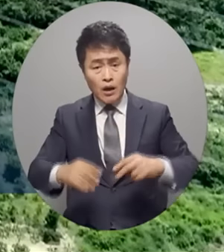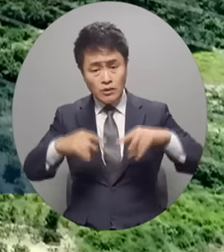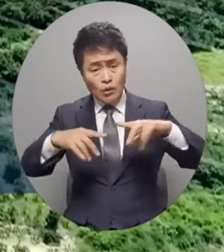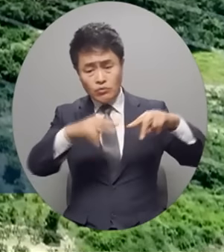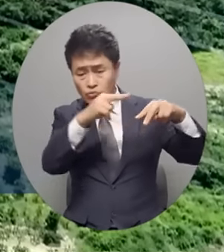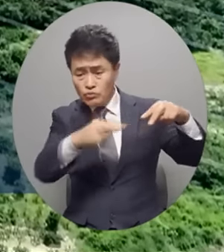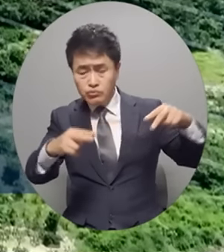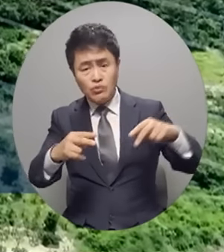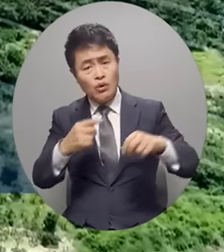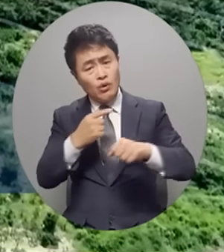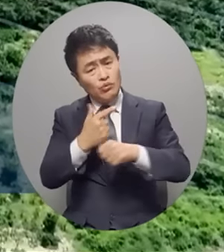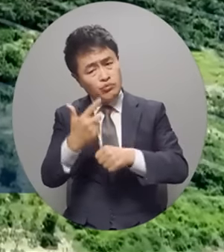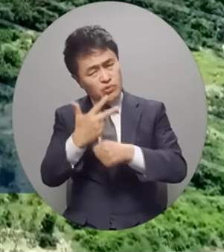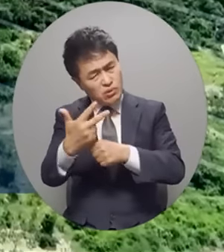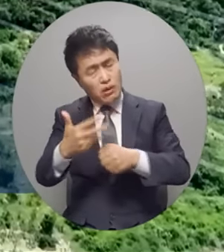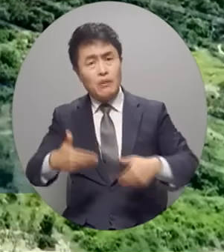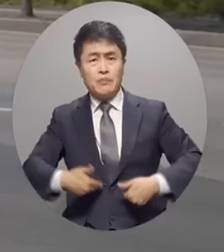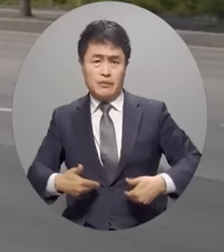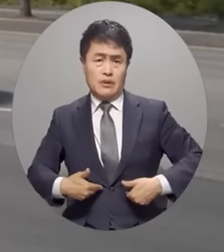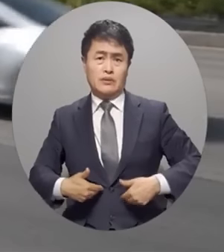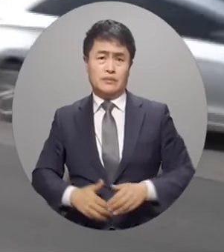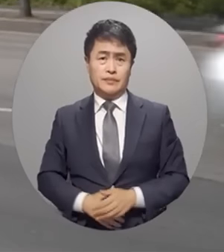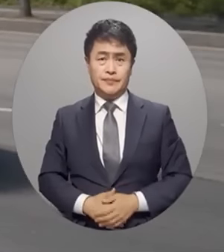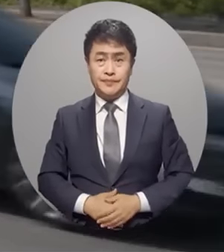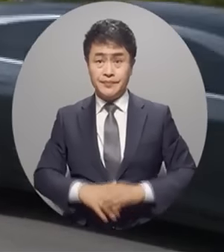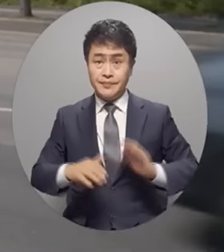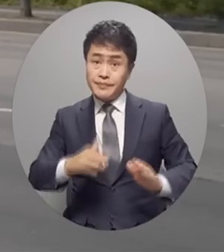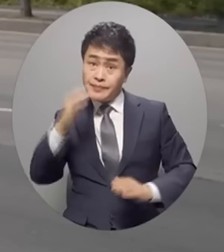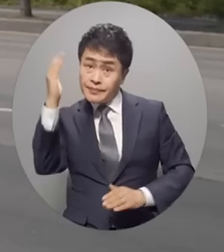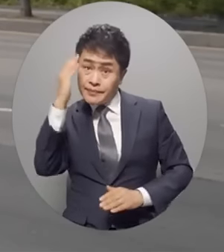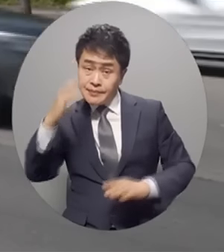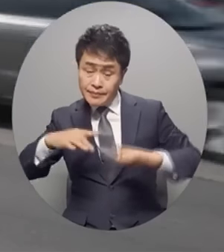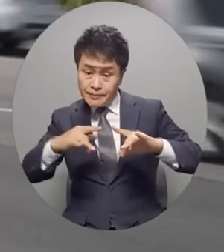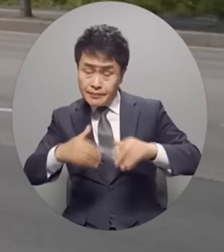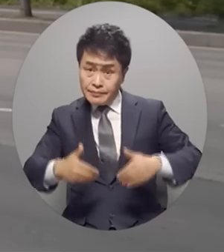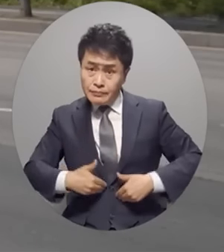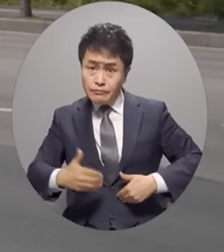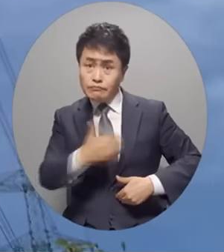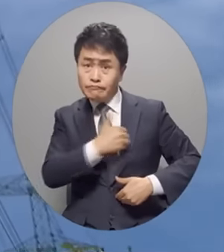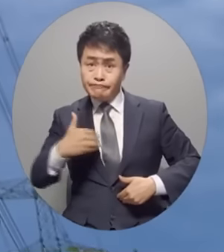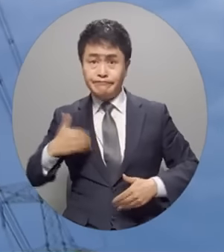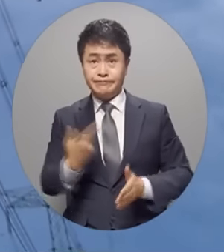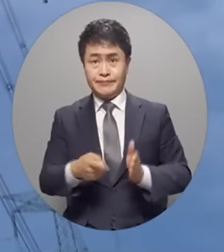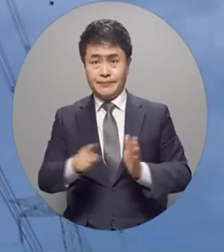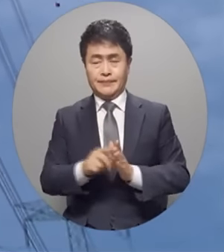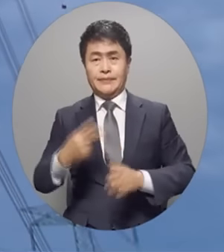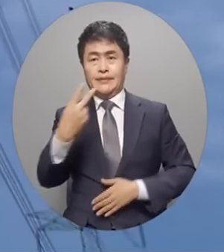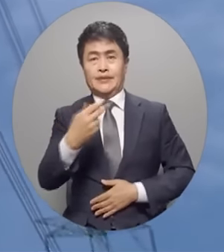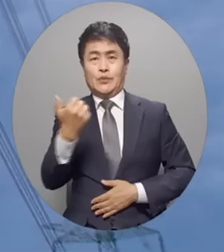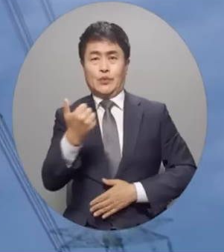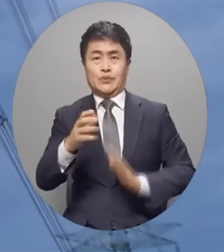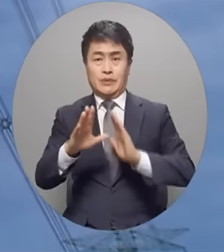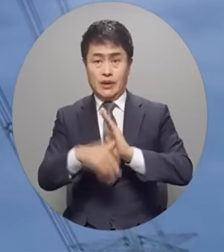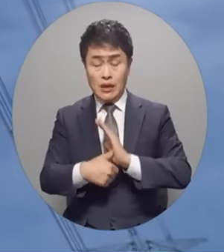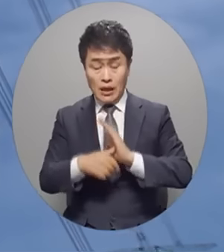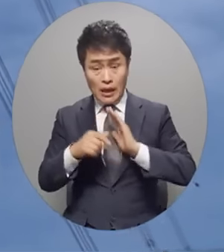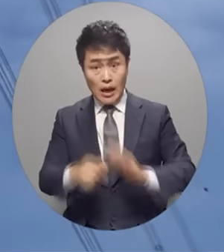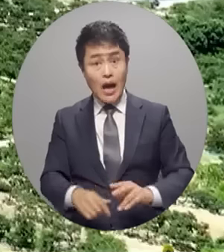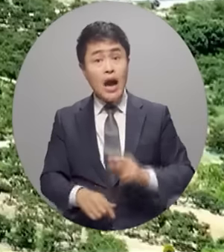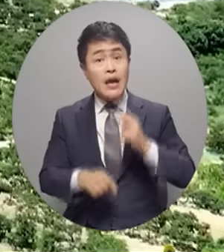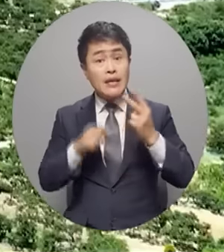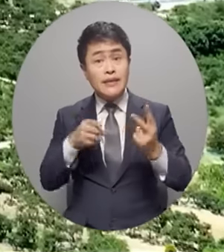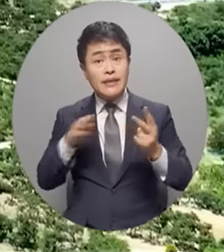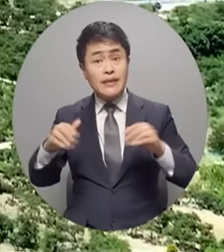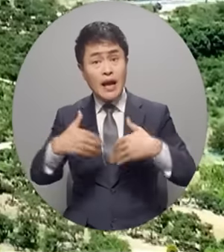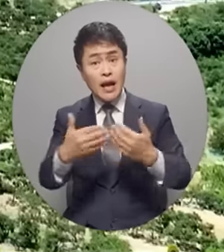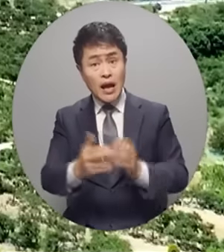6, 7년 이상 지연된 상황입니다. 한전은 전력 수요를 충당하기 위해 2050년까지